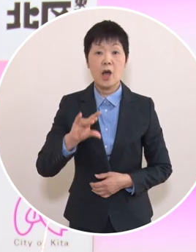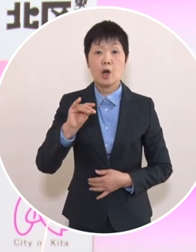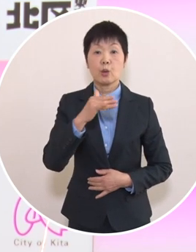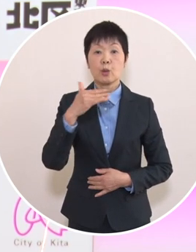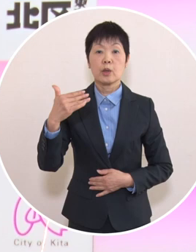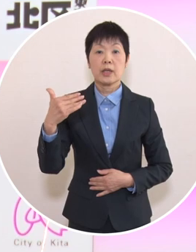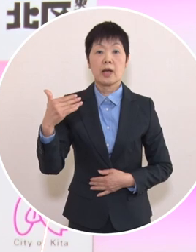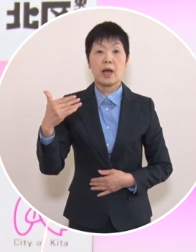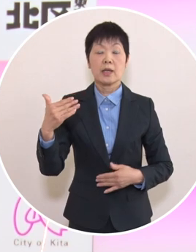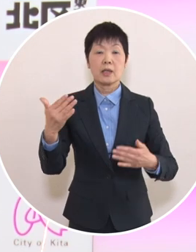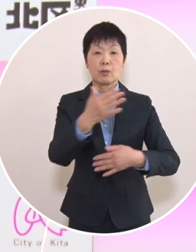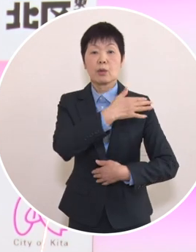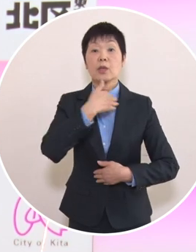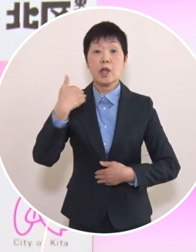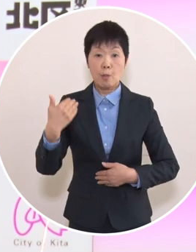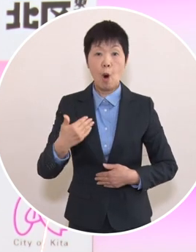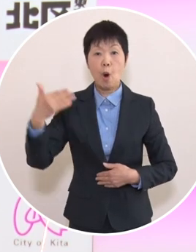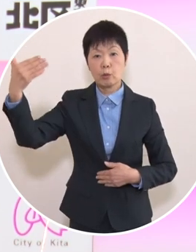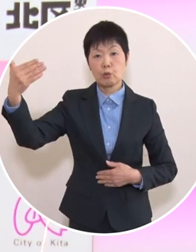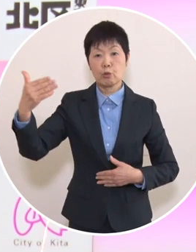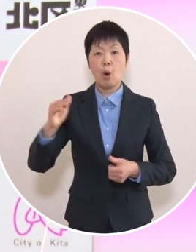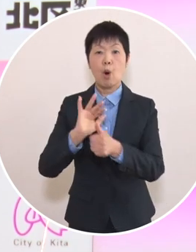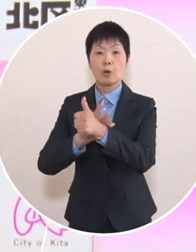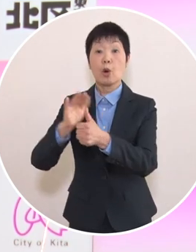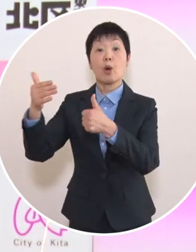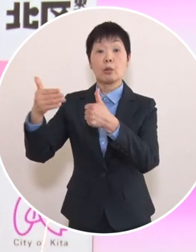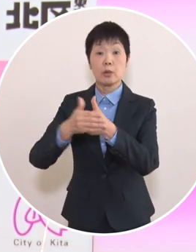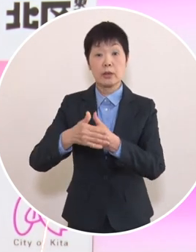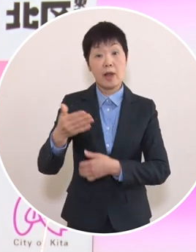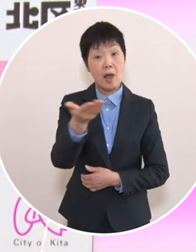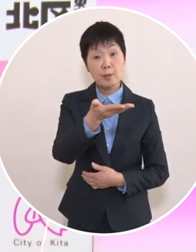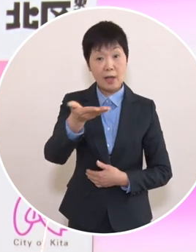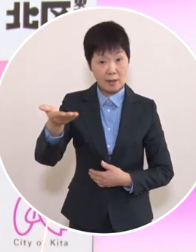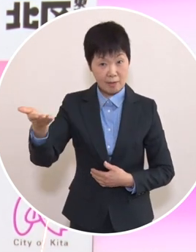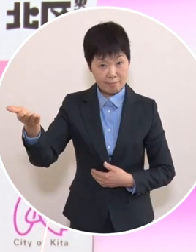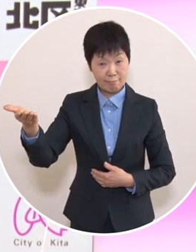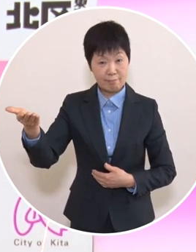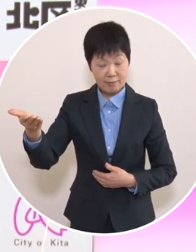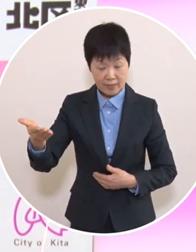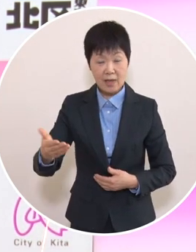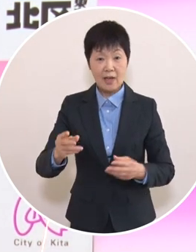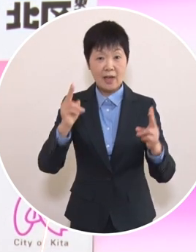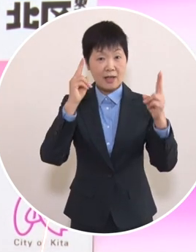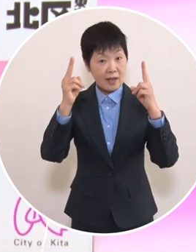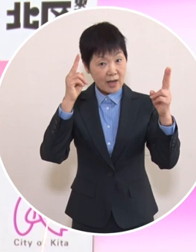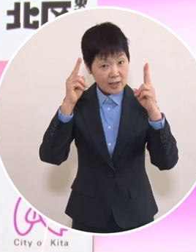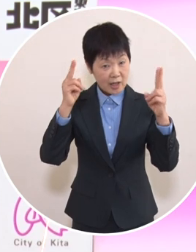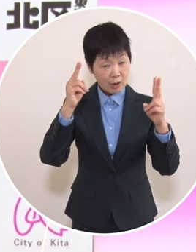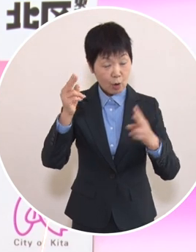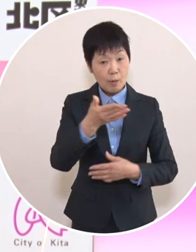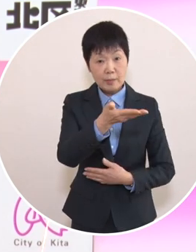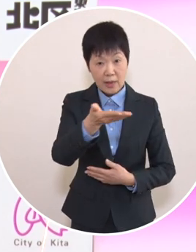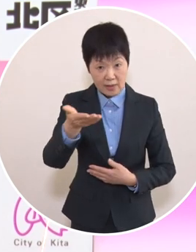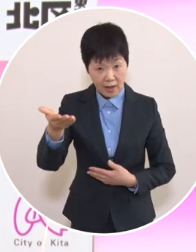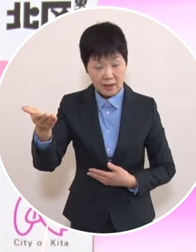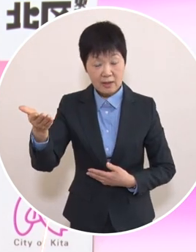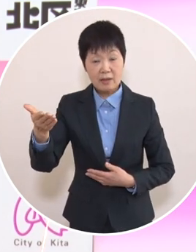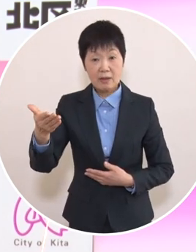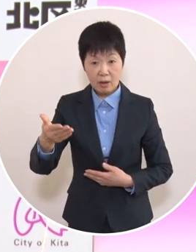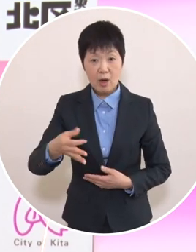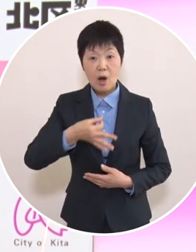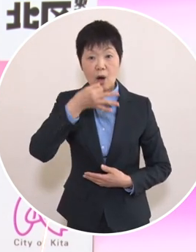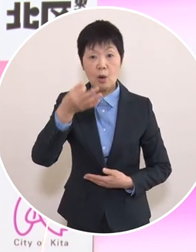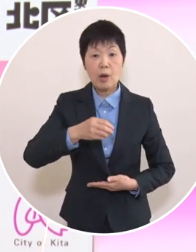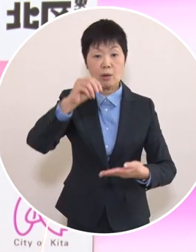ましても引き続きふと協力をし区民の皆様事業主の皆様の恋を不正に